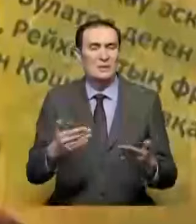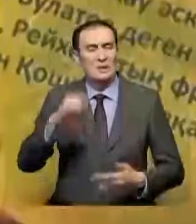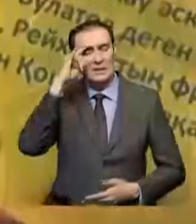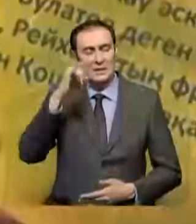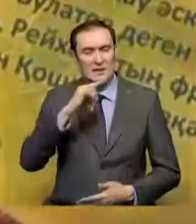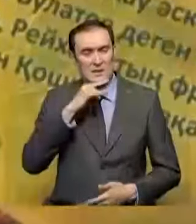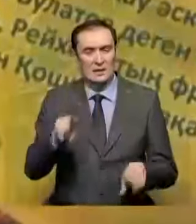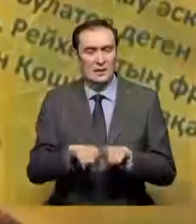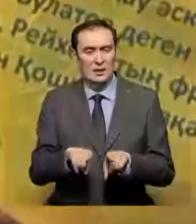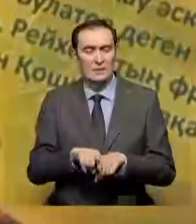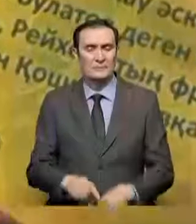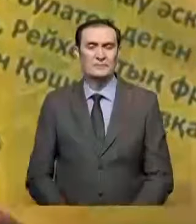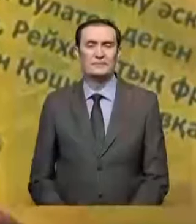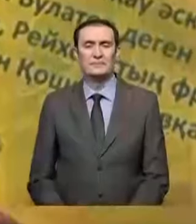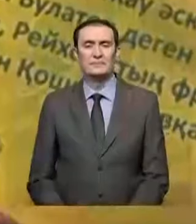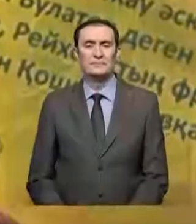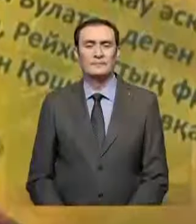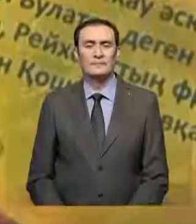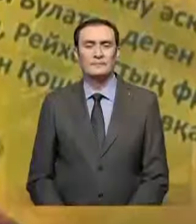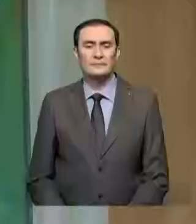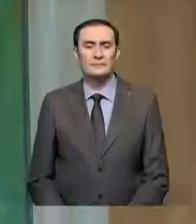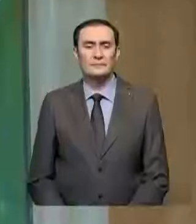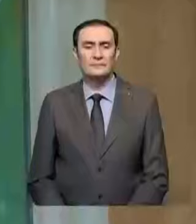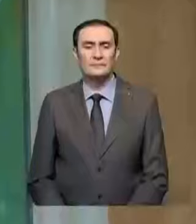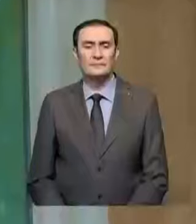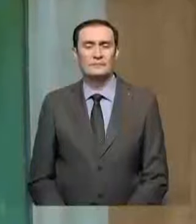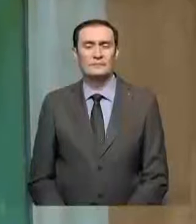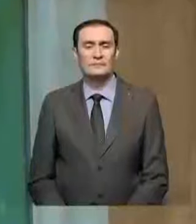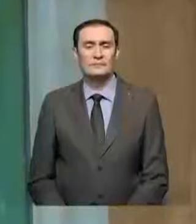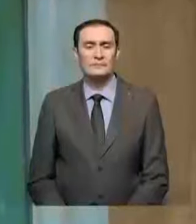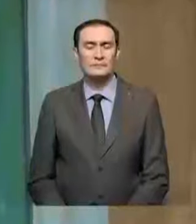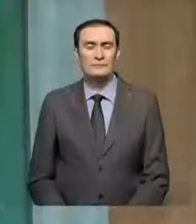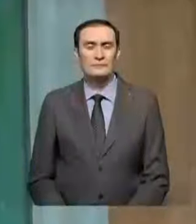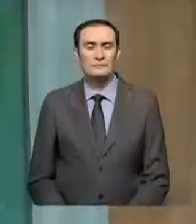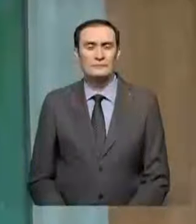казахстанская сторона. Бакыт Чермашев, специально для 24 KZ, Бишкек, Кыргызстан.